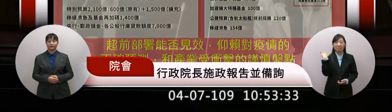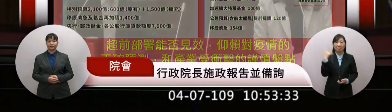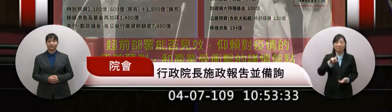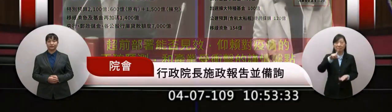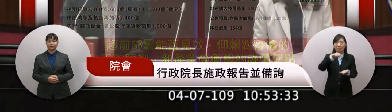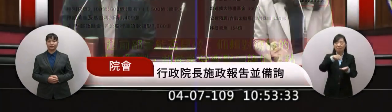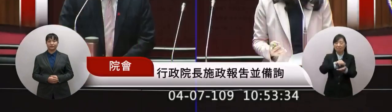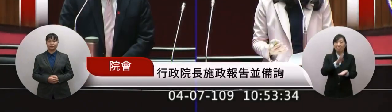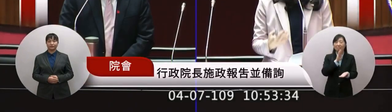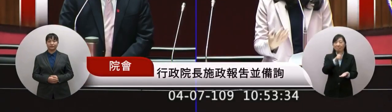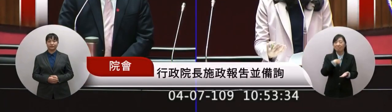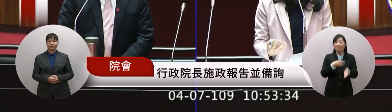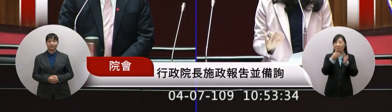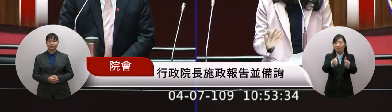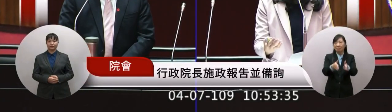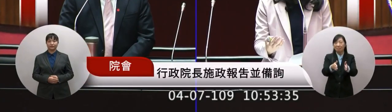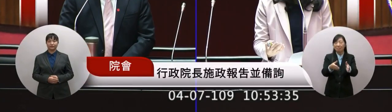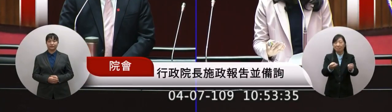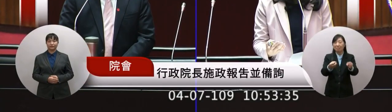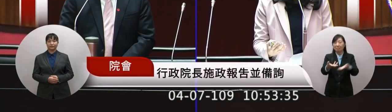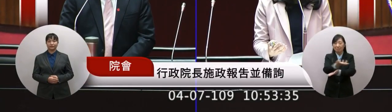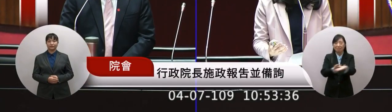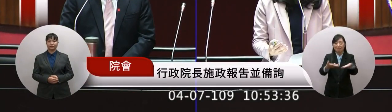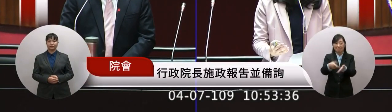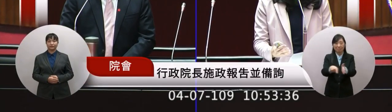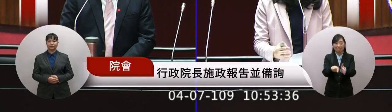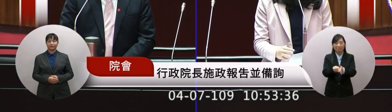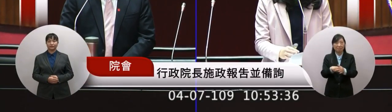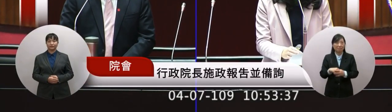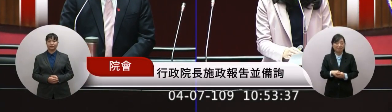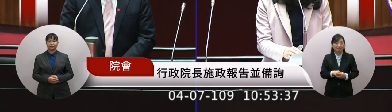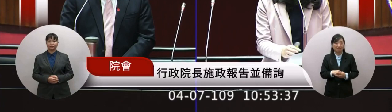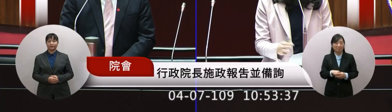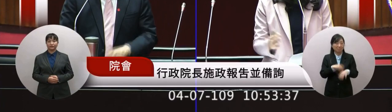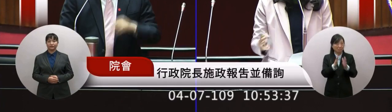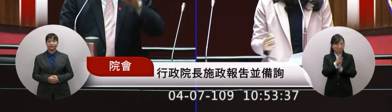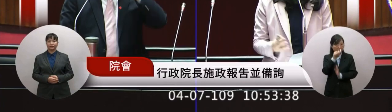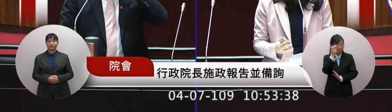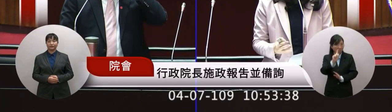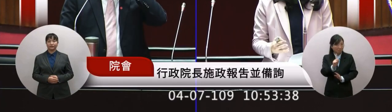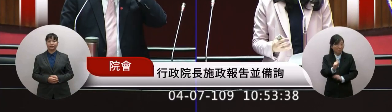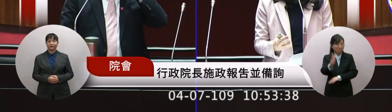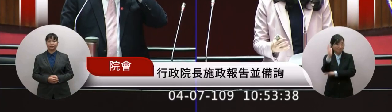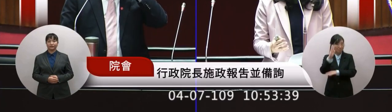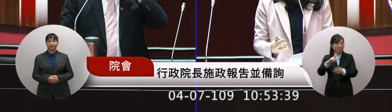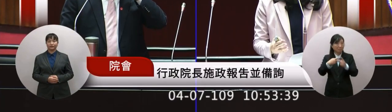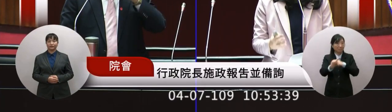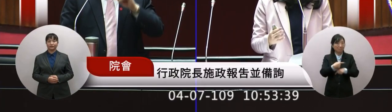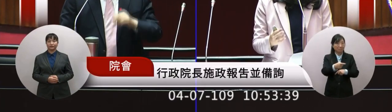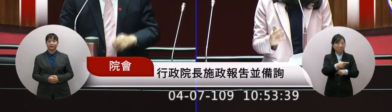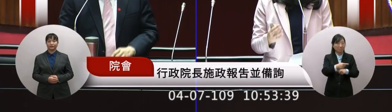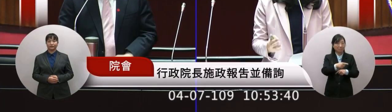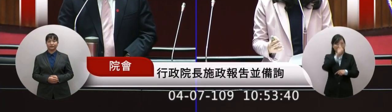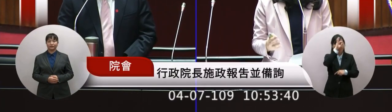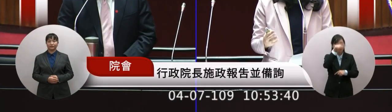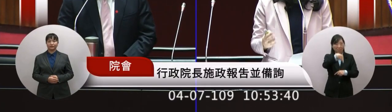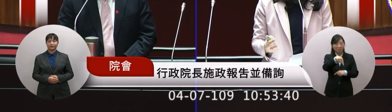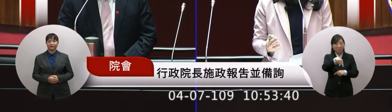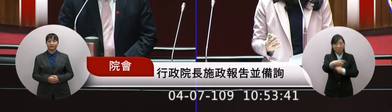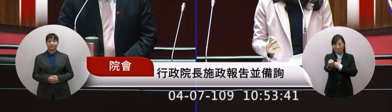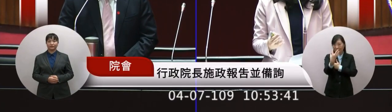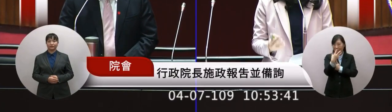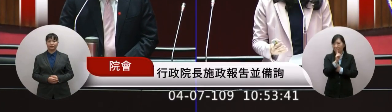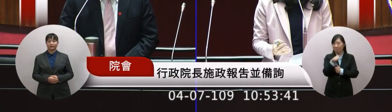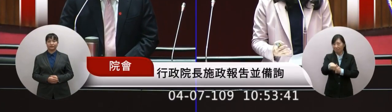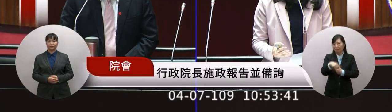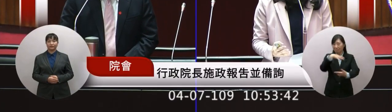这个特别条例跟特别预算的沟通的过程当中哦，其实我们都发现说，政府跟执政党告诉我们说，这个内容呢是